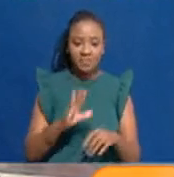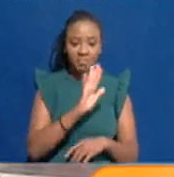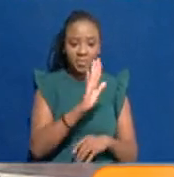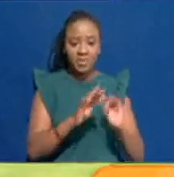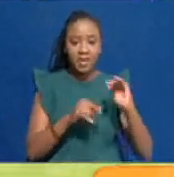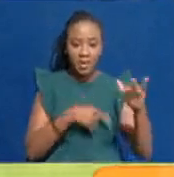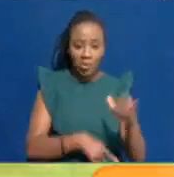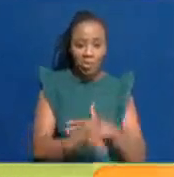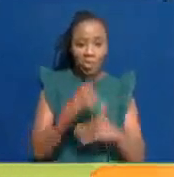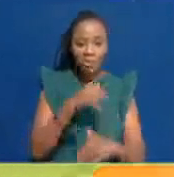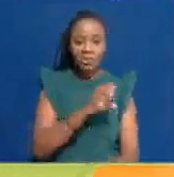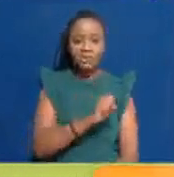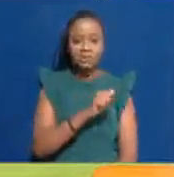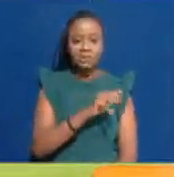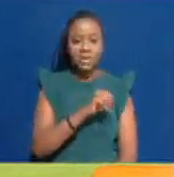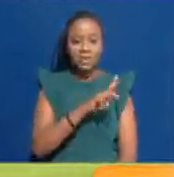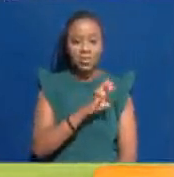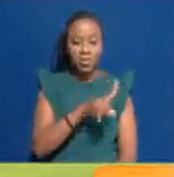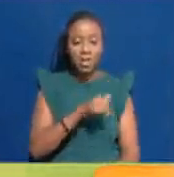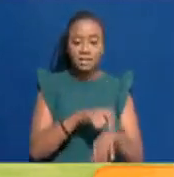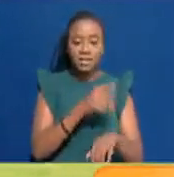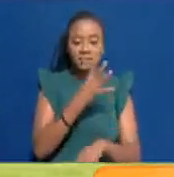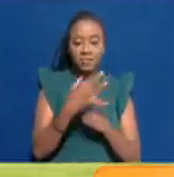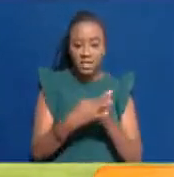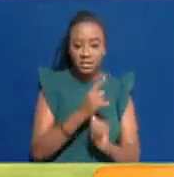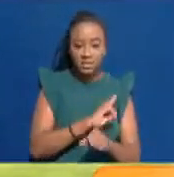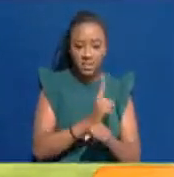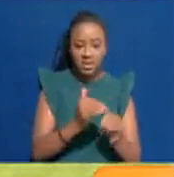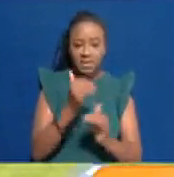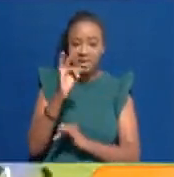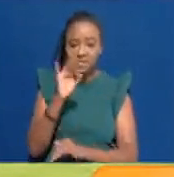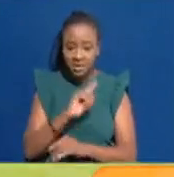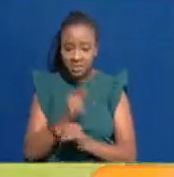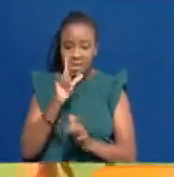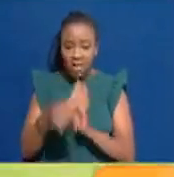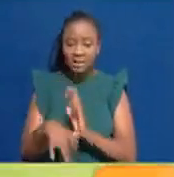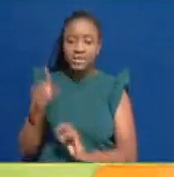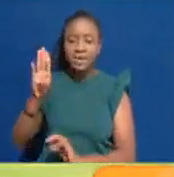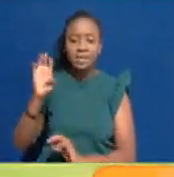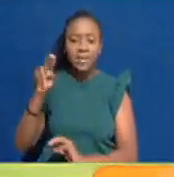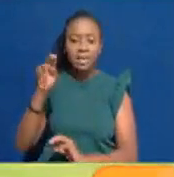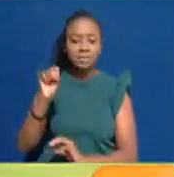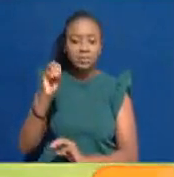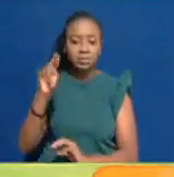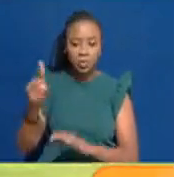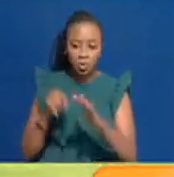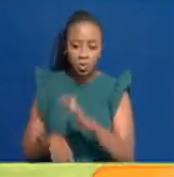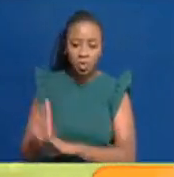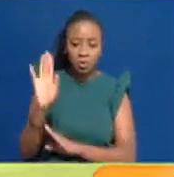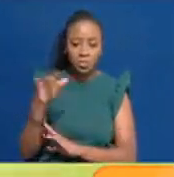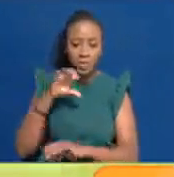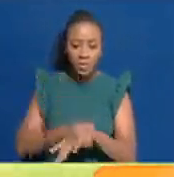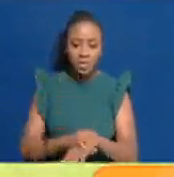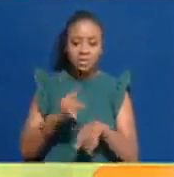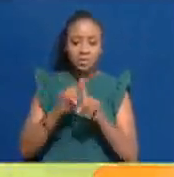Samuel Kapen katika dakika ya 48. Dakika 3 baadaye Benson Omara alisawazishia Gor Mahia, na dakika